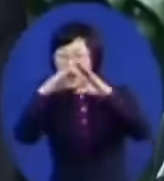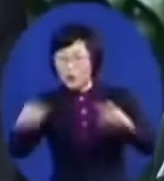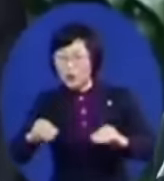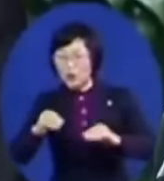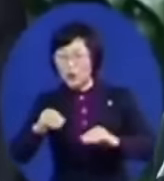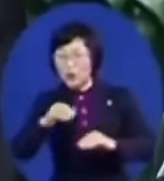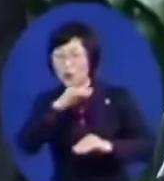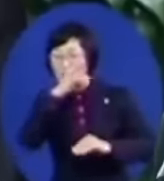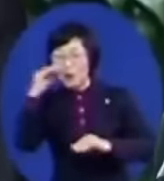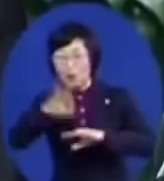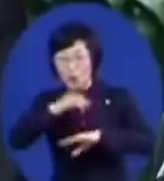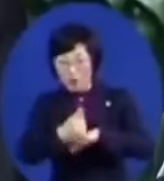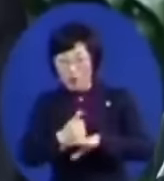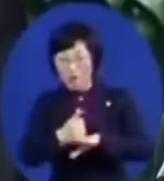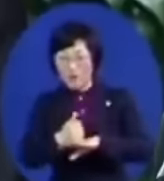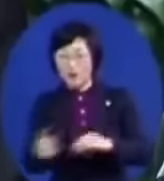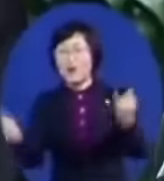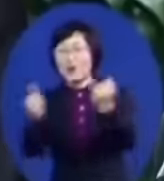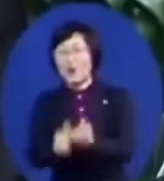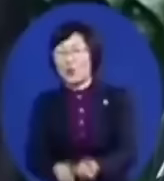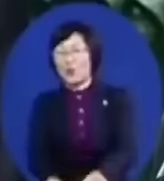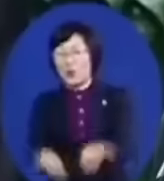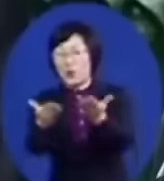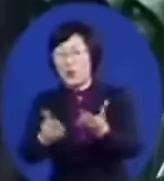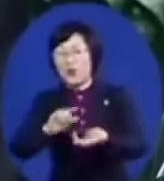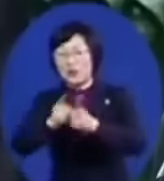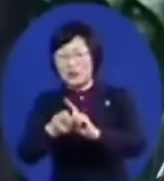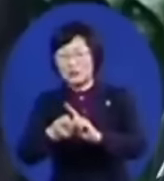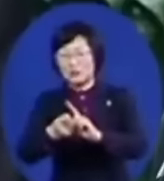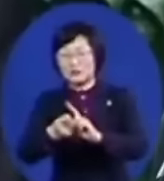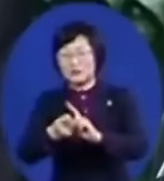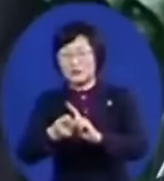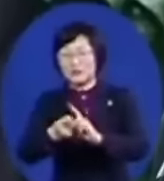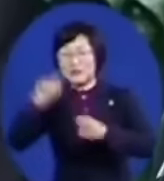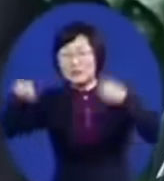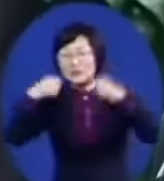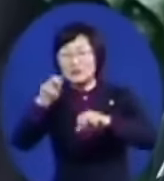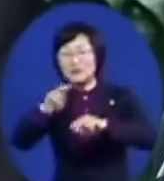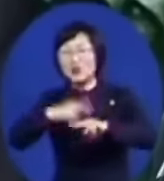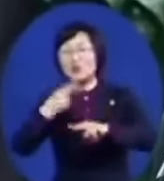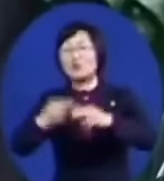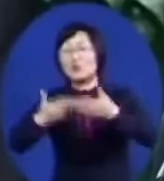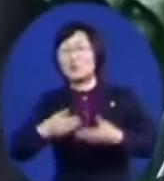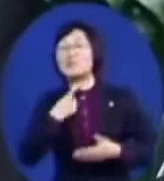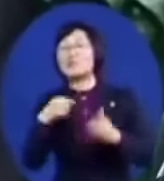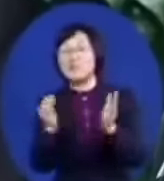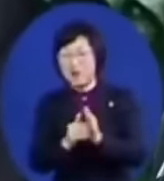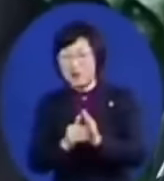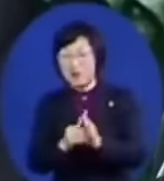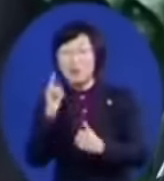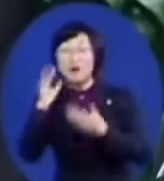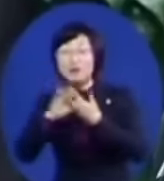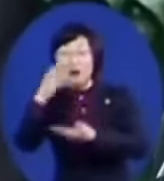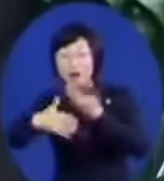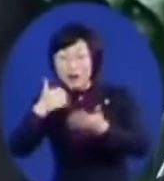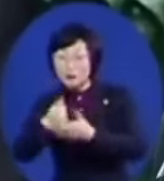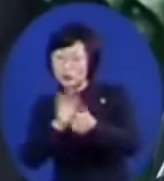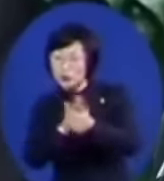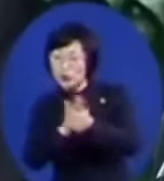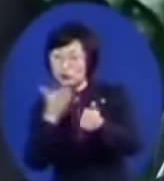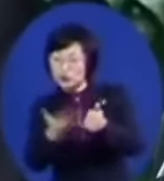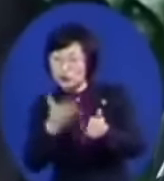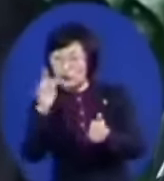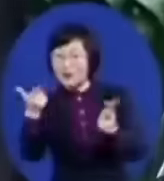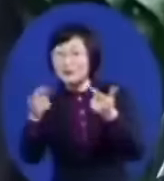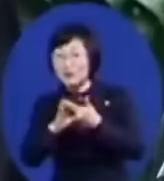그 대가로 짐승들을 선물로 많이 받았습니다. 하나님이 안 건져줬으면 영원히 바로의 마누라 되고